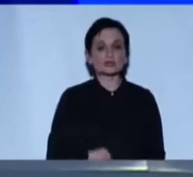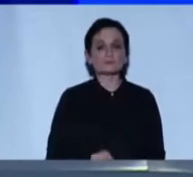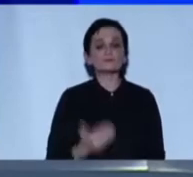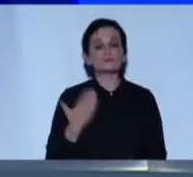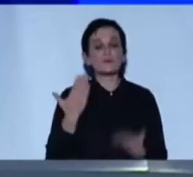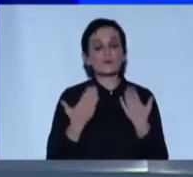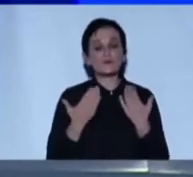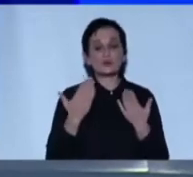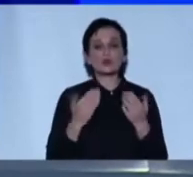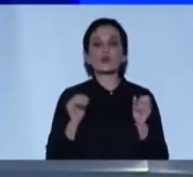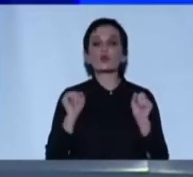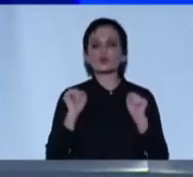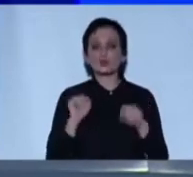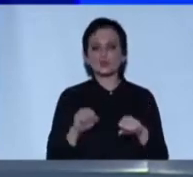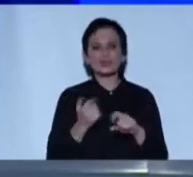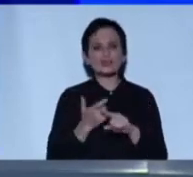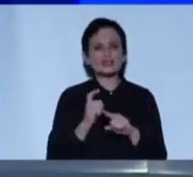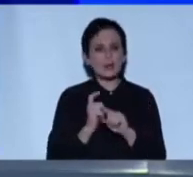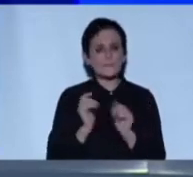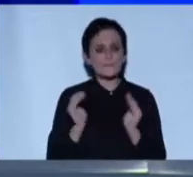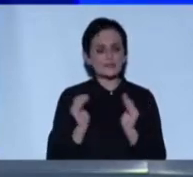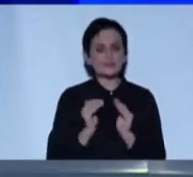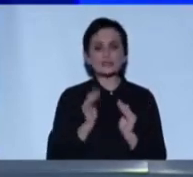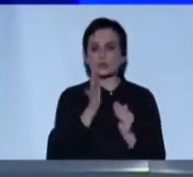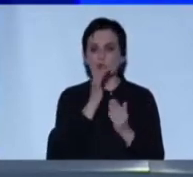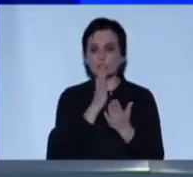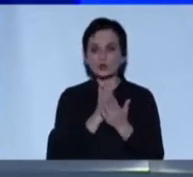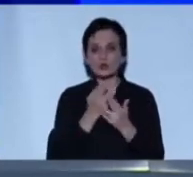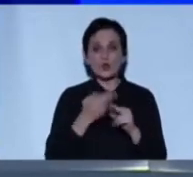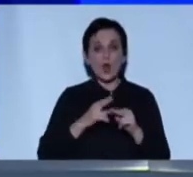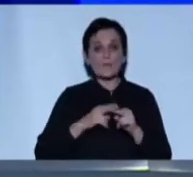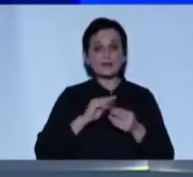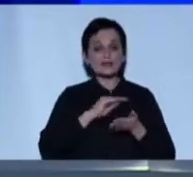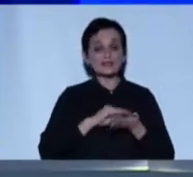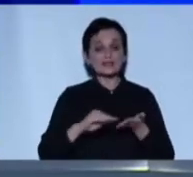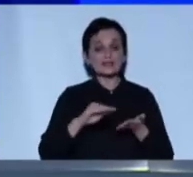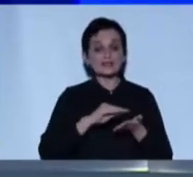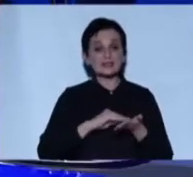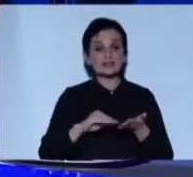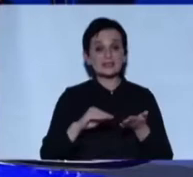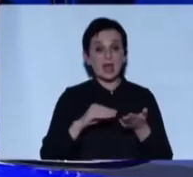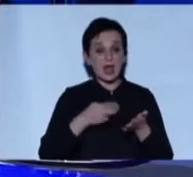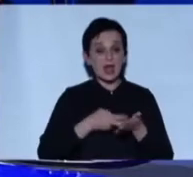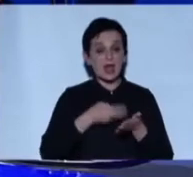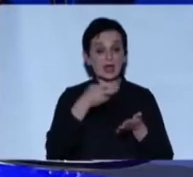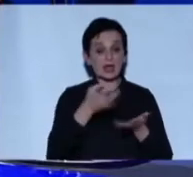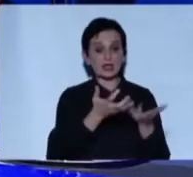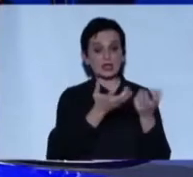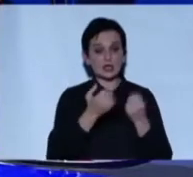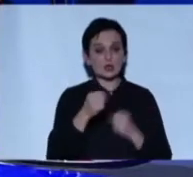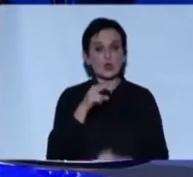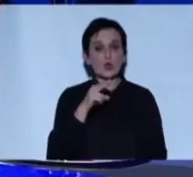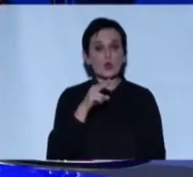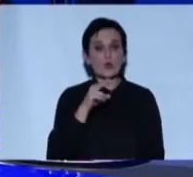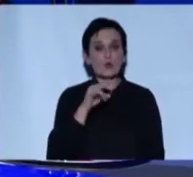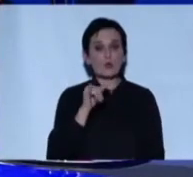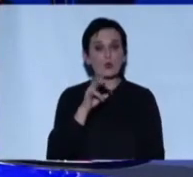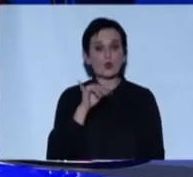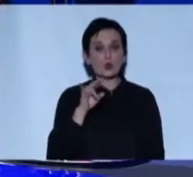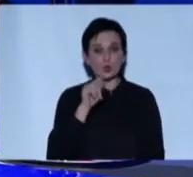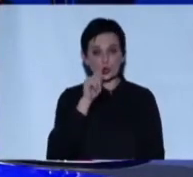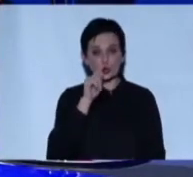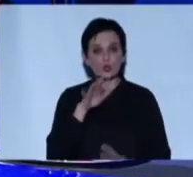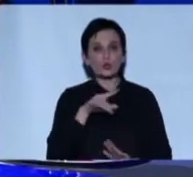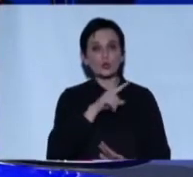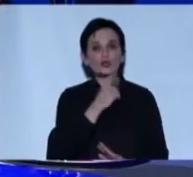Თუ შეიძლება, აი ძალიან მცირე დრო არის და ამიტომ წერილი, რომელიც თქვენ მიიღეთ პუტინისგან, უფრო ცოტათი გაგვიმართოთ